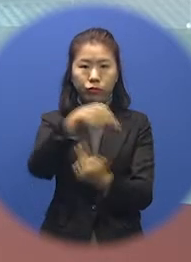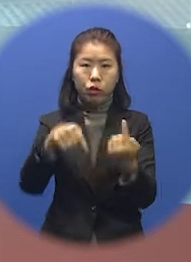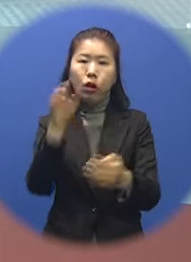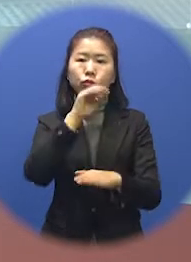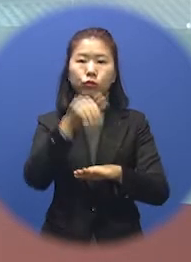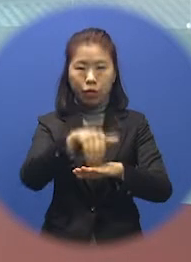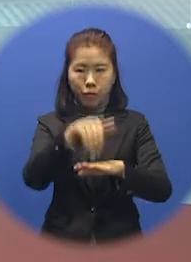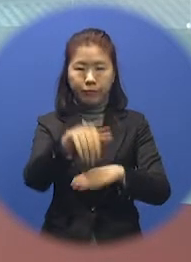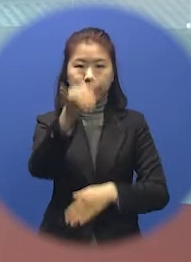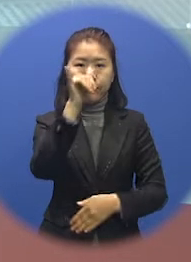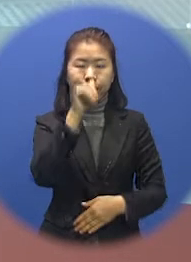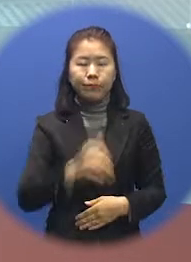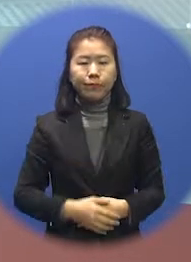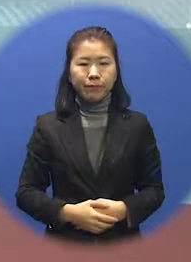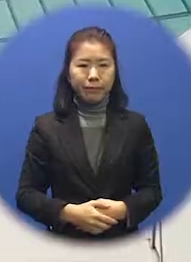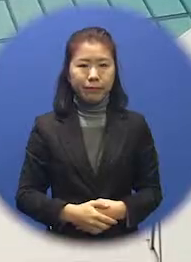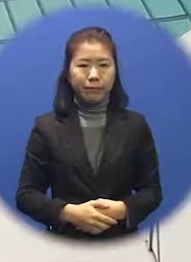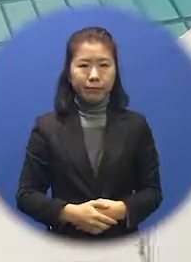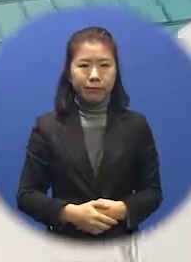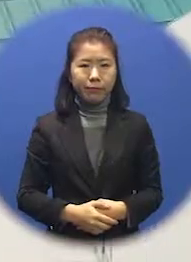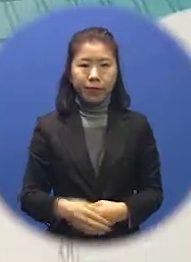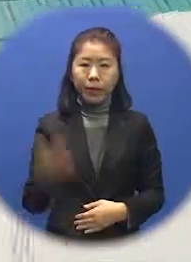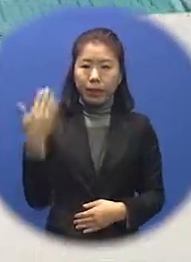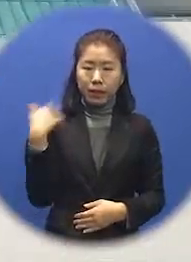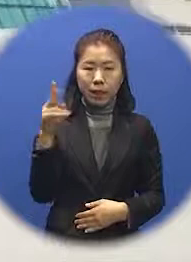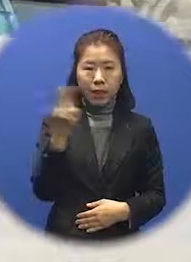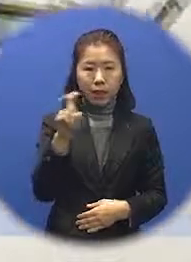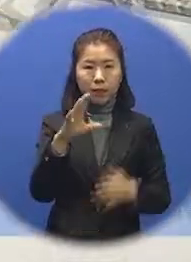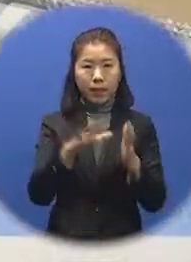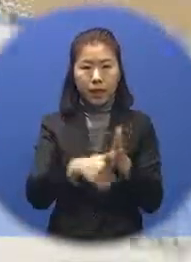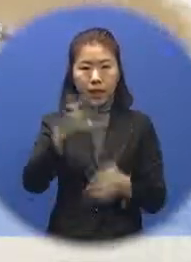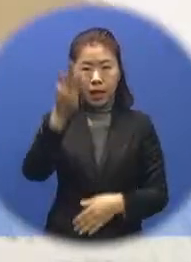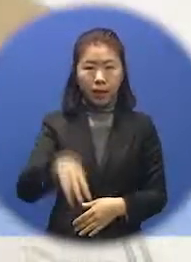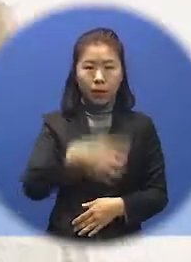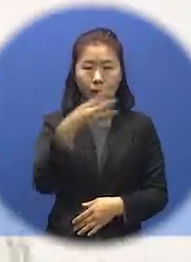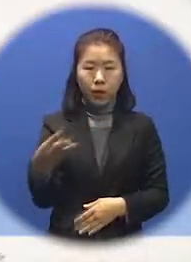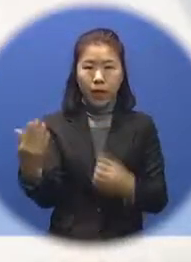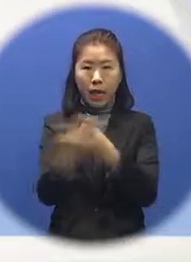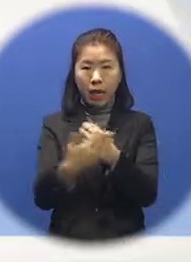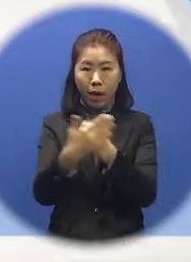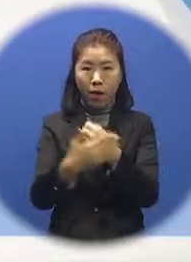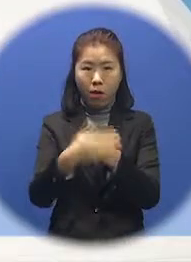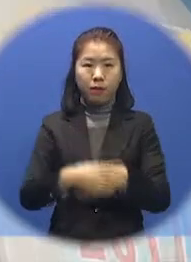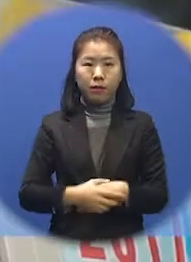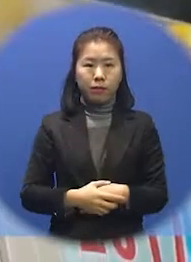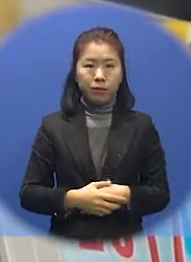운영 훈련을 실시했습니다. 지난 20일 롯데몰